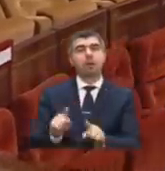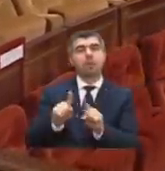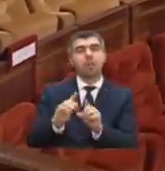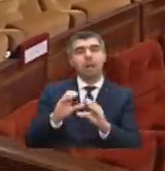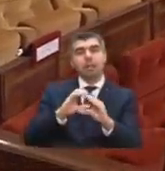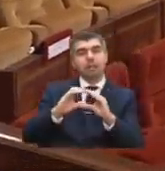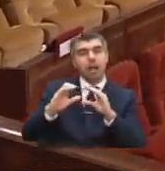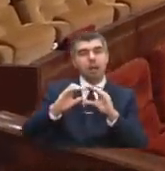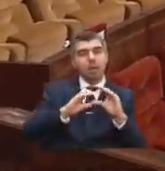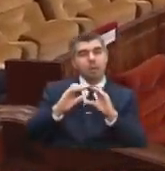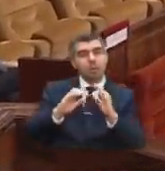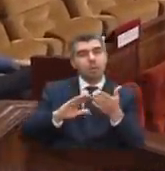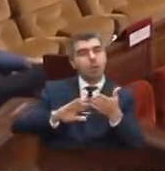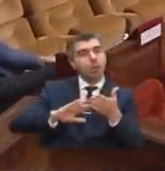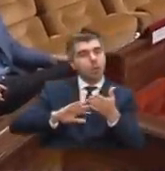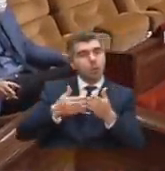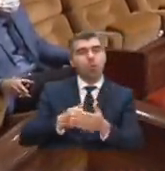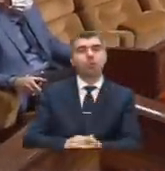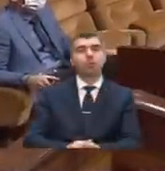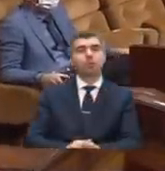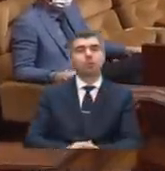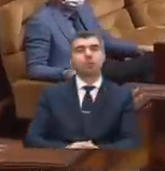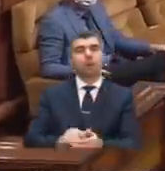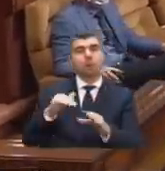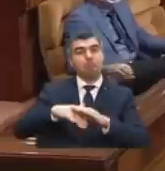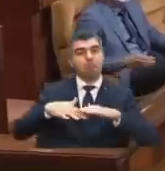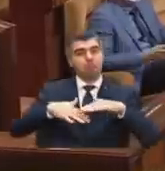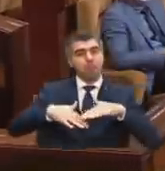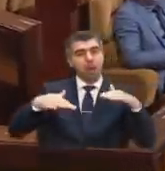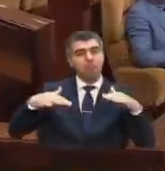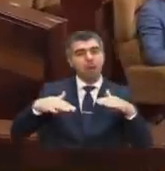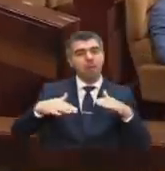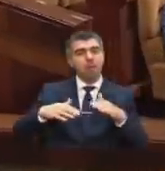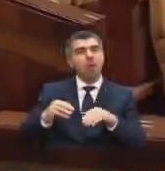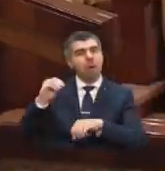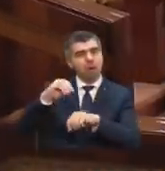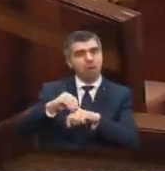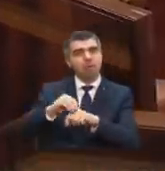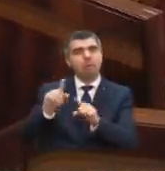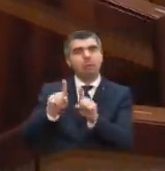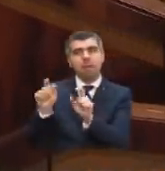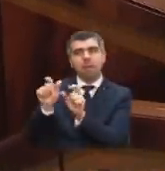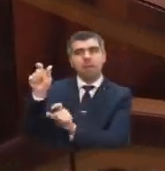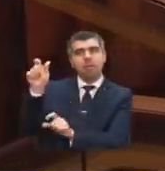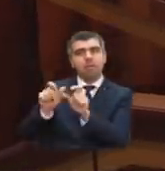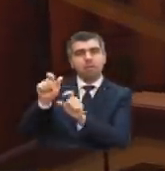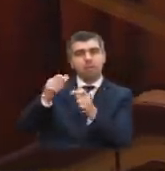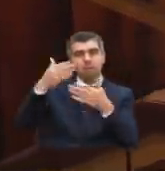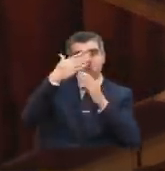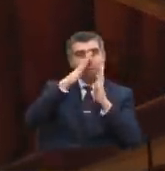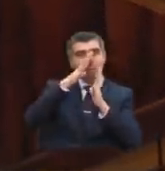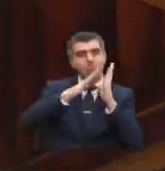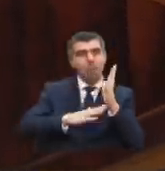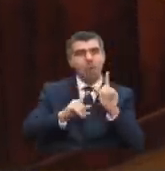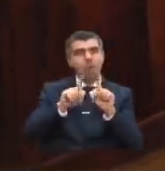ايضا دعم المقاولات المتوسطه ماشي فقط الصغيره او الصغيره جدا، حتى المتوسطه وكتعرفي المتوسطه